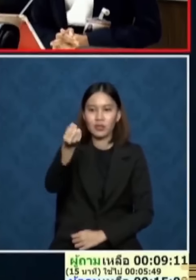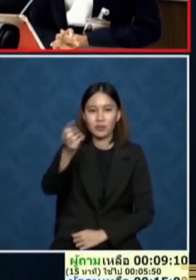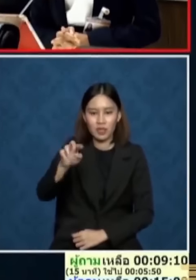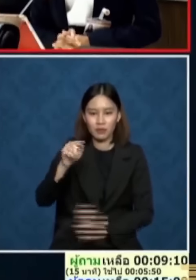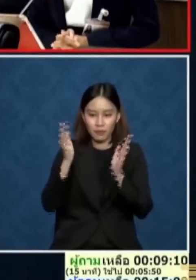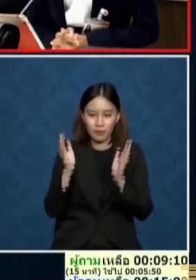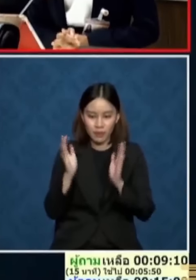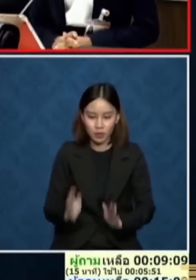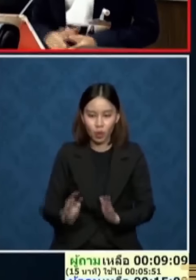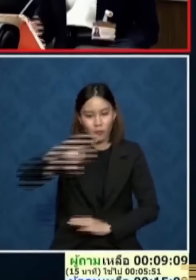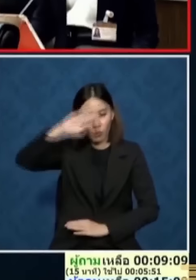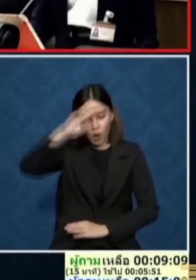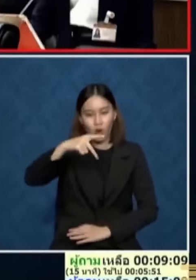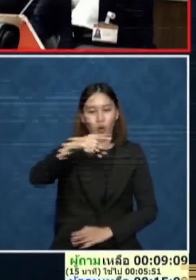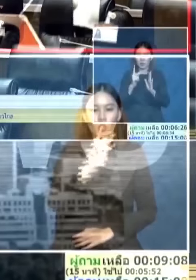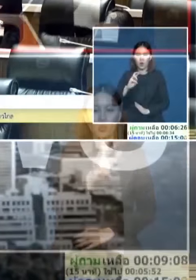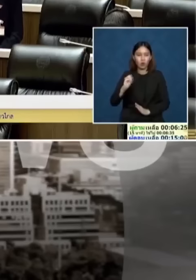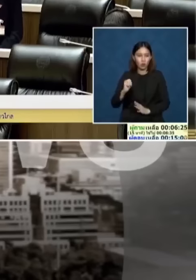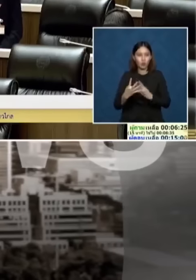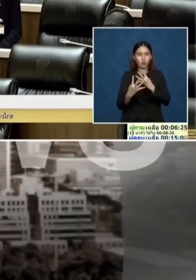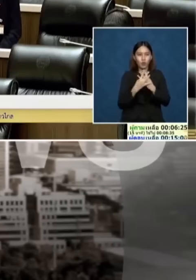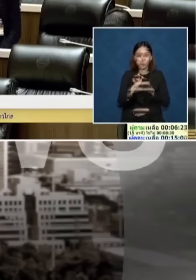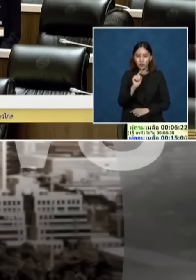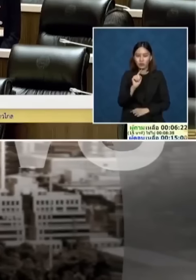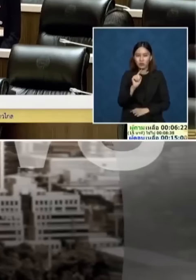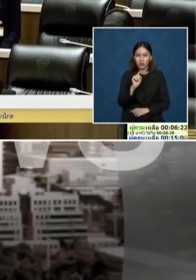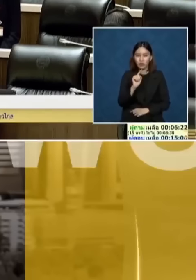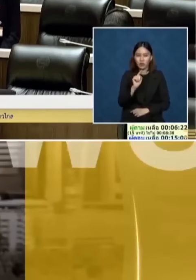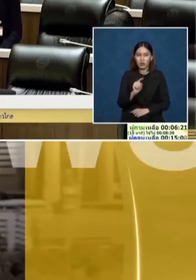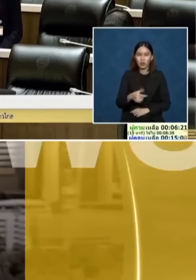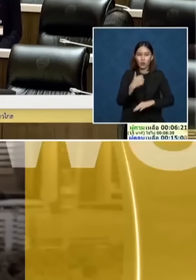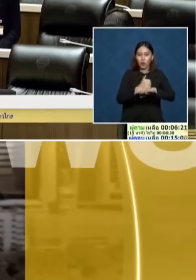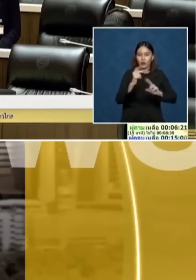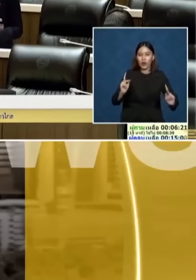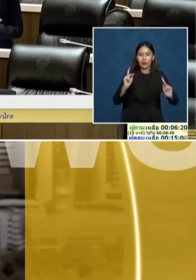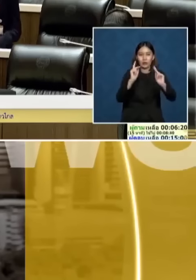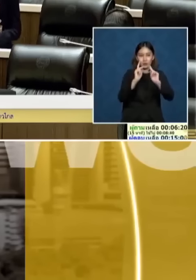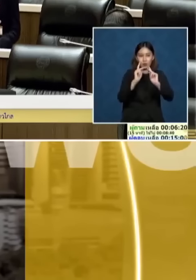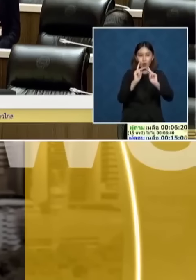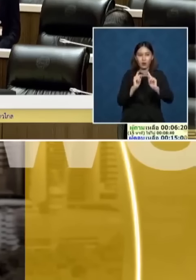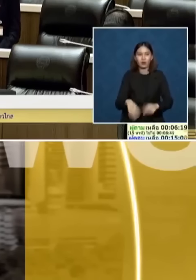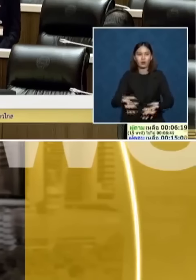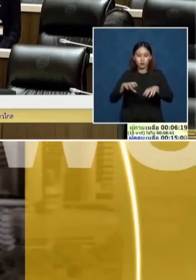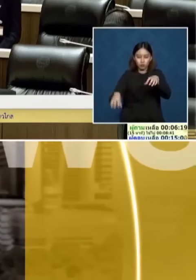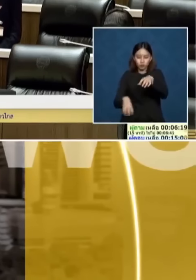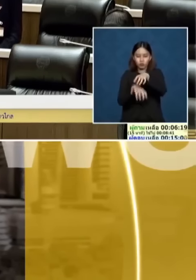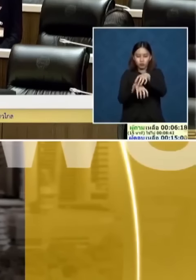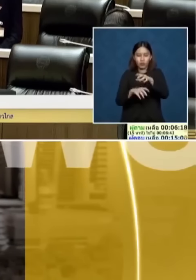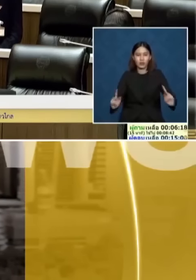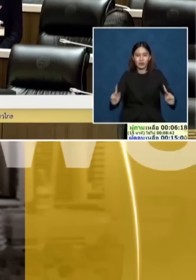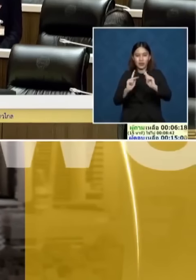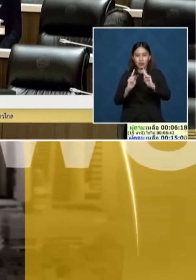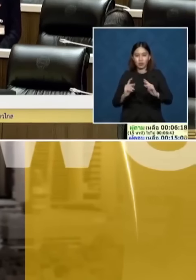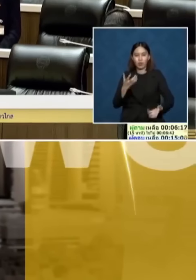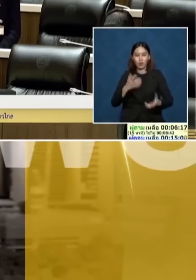ผู้ป่วยระดับ VIP ของโรงพยาบาลตำรวจ จะมีหลักเกณฑ์ยังไงหลักการอะไรอะไรเป็นหลักประกันจะไม่มีการเอื้อประโยชน์ให้ผู้ต้องขัง